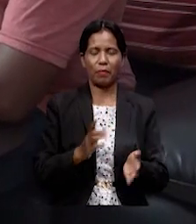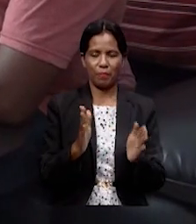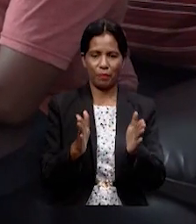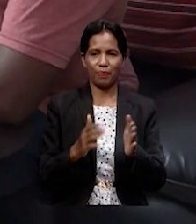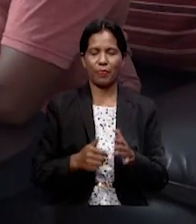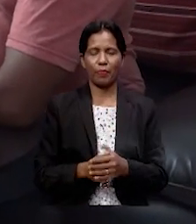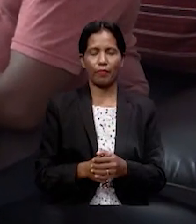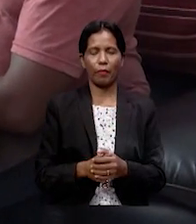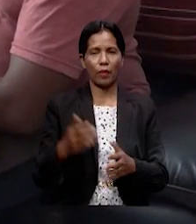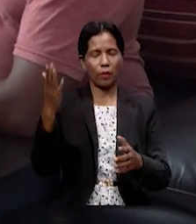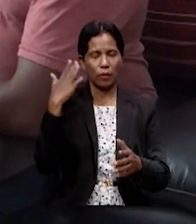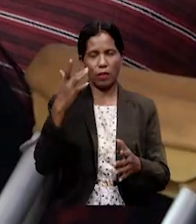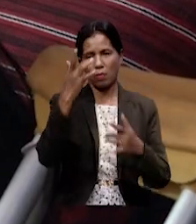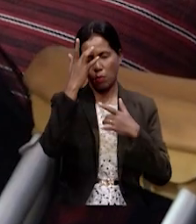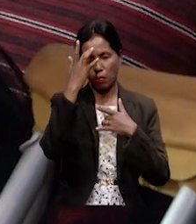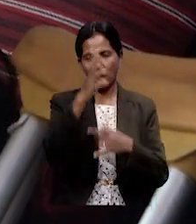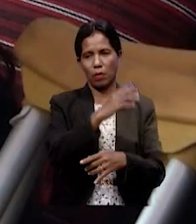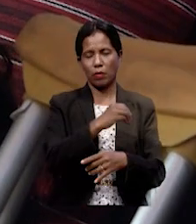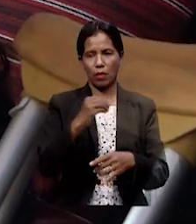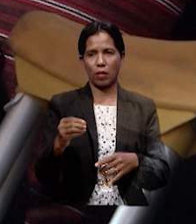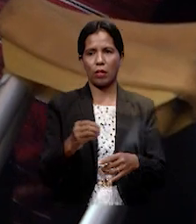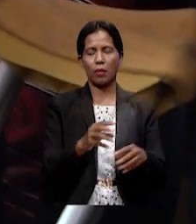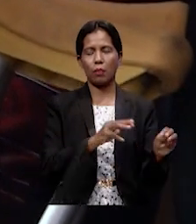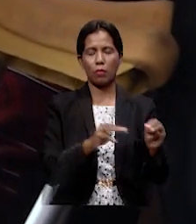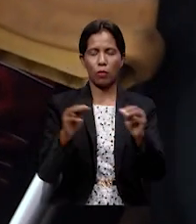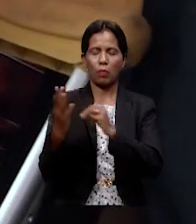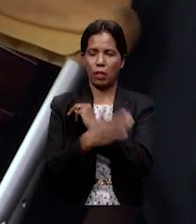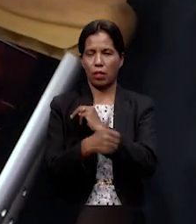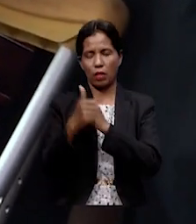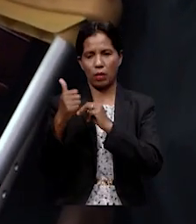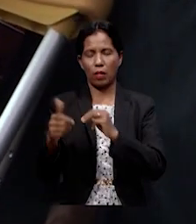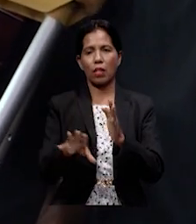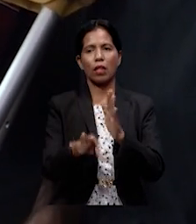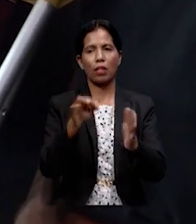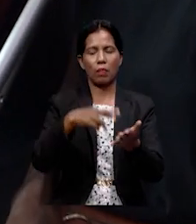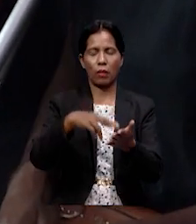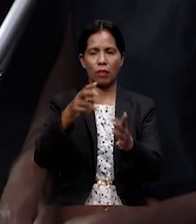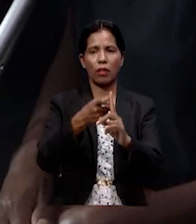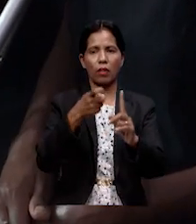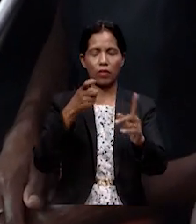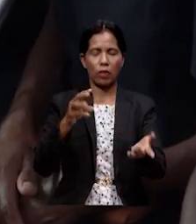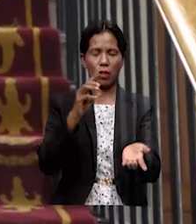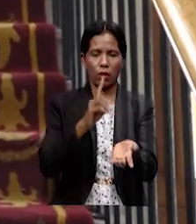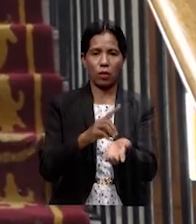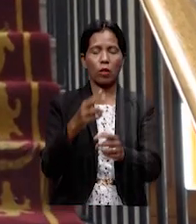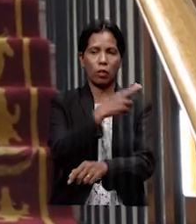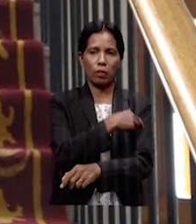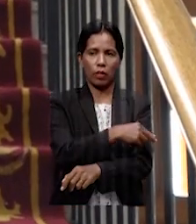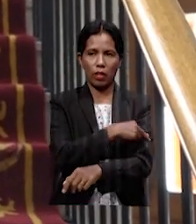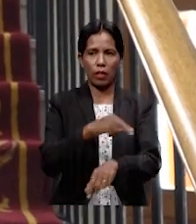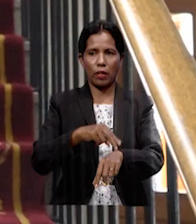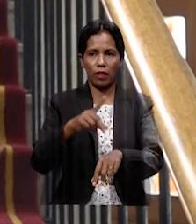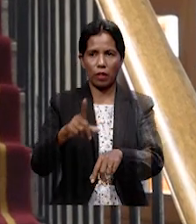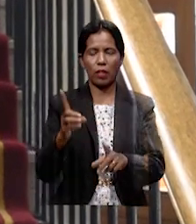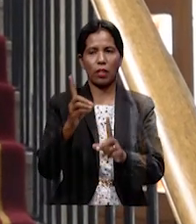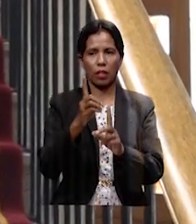Saya doktor. Antes ne paciente Livia dos Santos ne estatuto transferencia barai liur ne hetan aprova sang husi junta medico Hospital Nasional Gidu Valdares ia